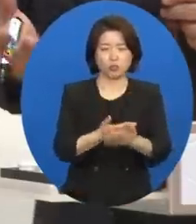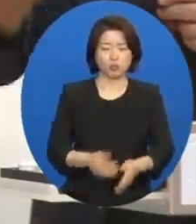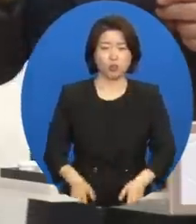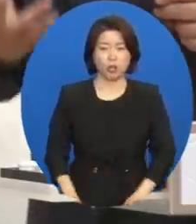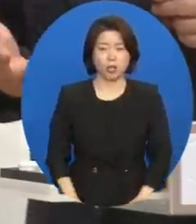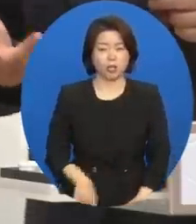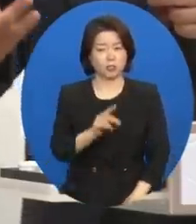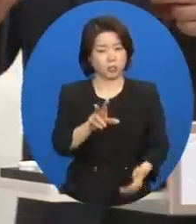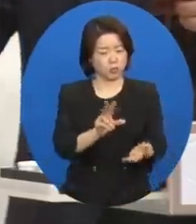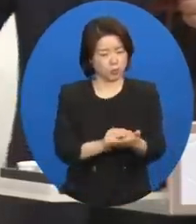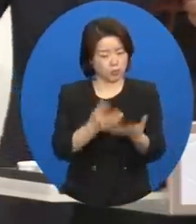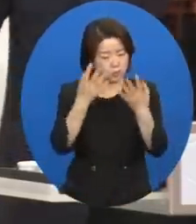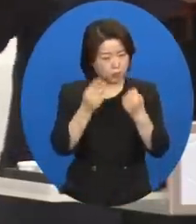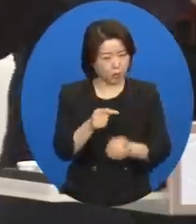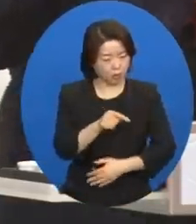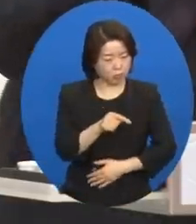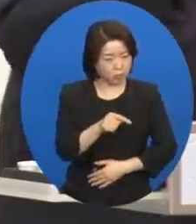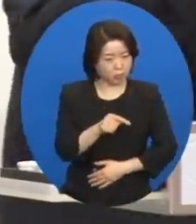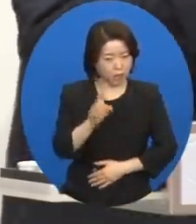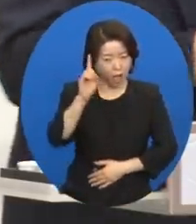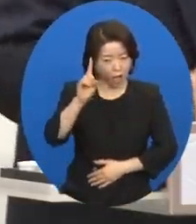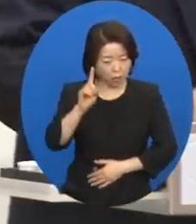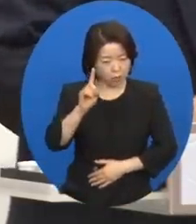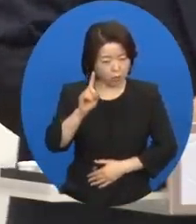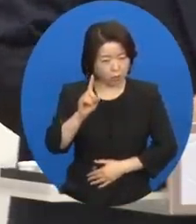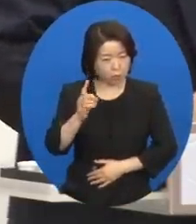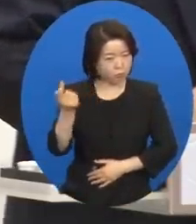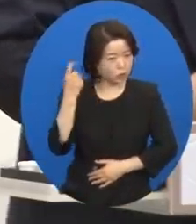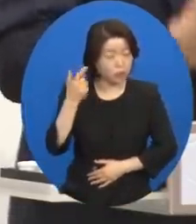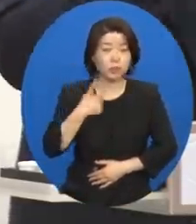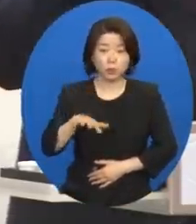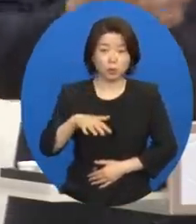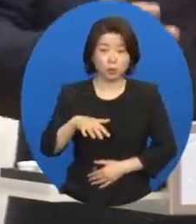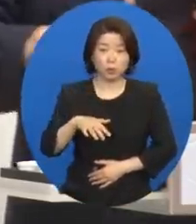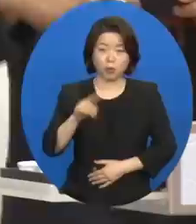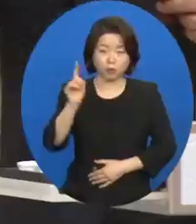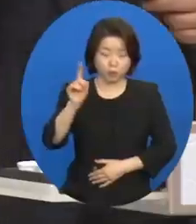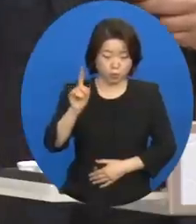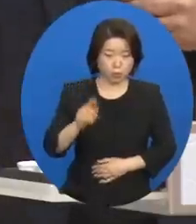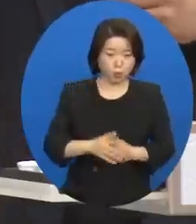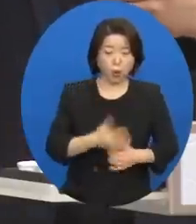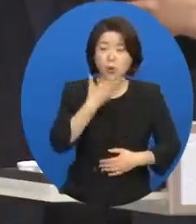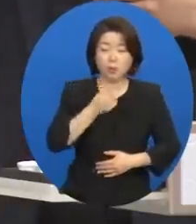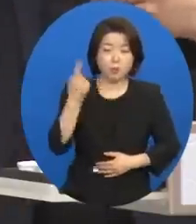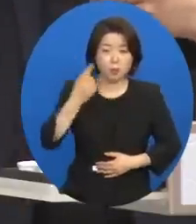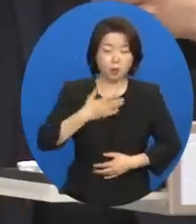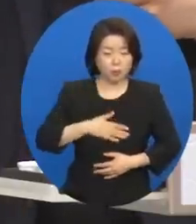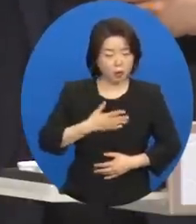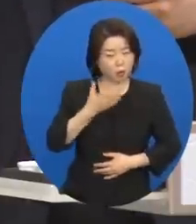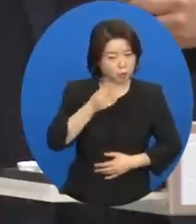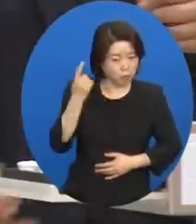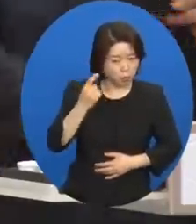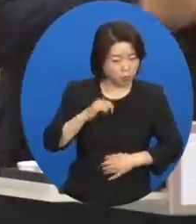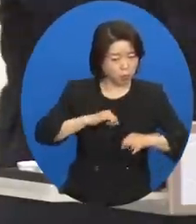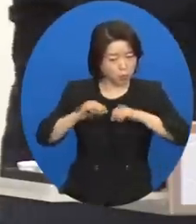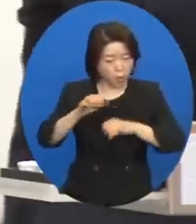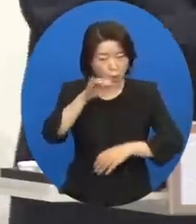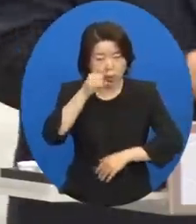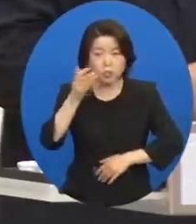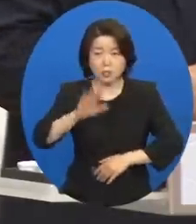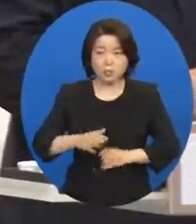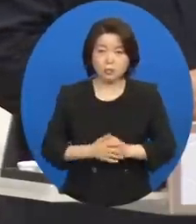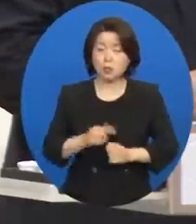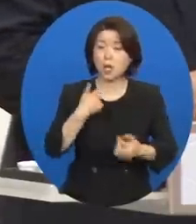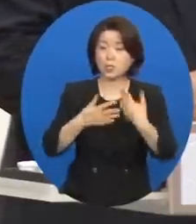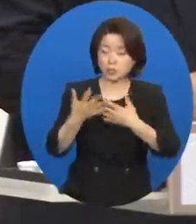어떻게 이 주제를 그렇게도 한 번도 부딪혀보질 않고 복음을 알고 복음을 위해 사역을 한다고 하면서도 그리고 체험을